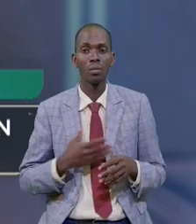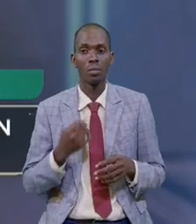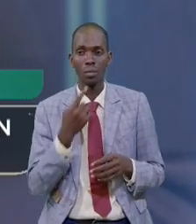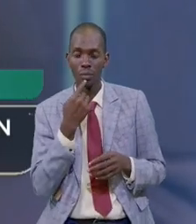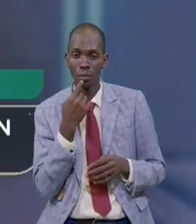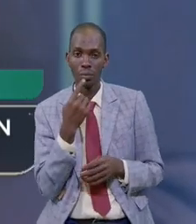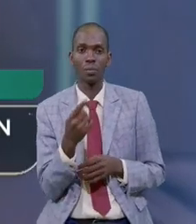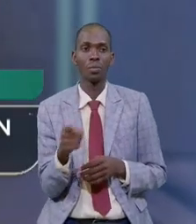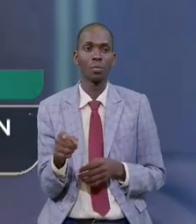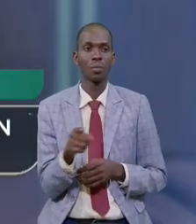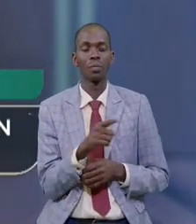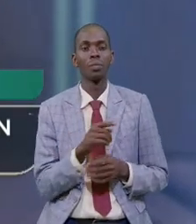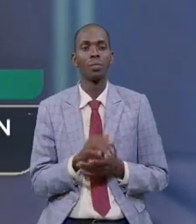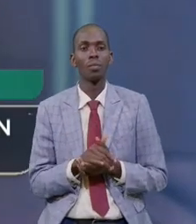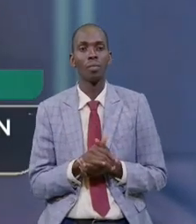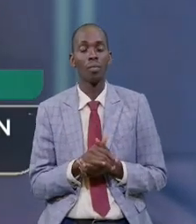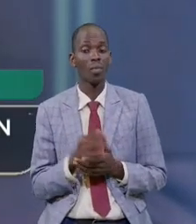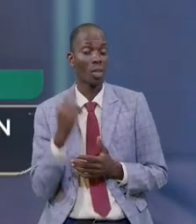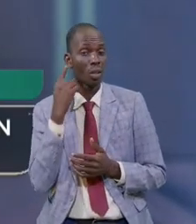6 Genèse